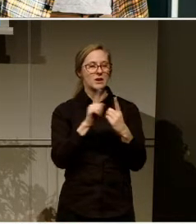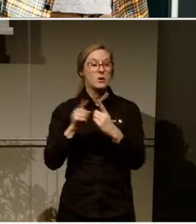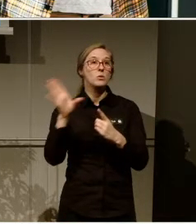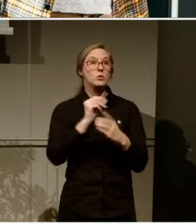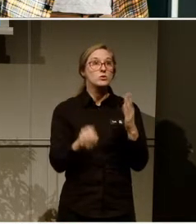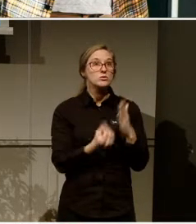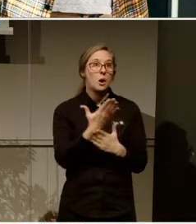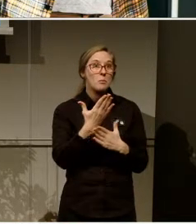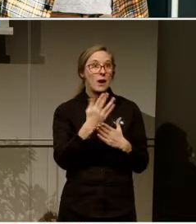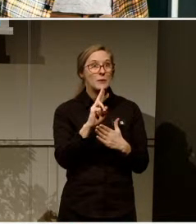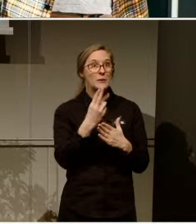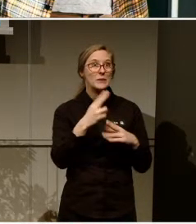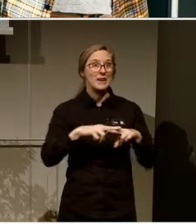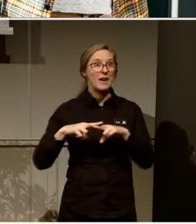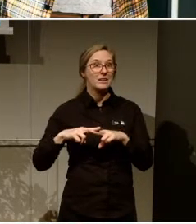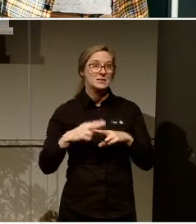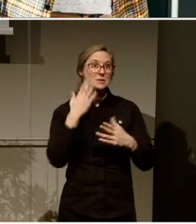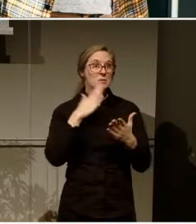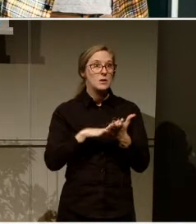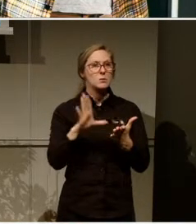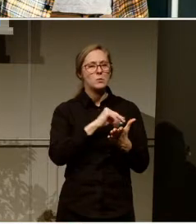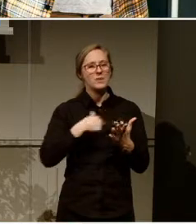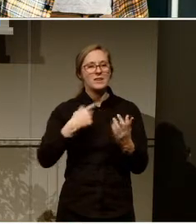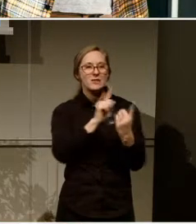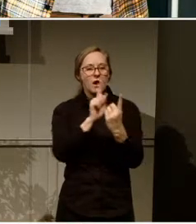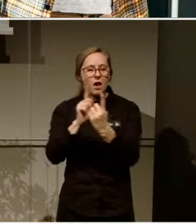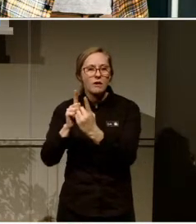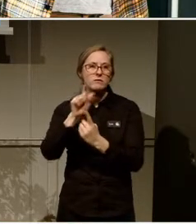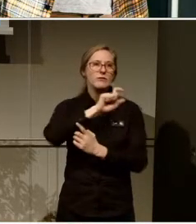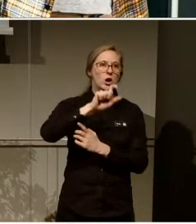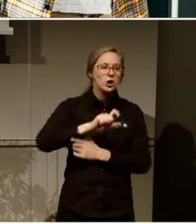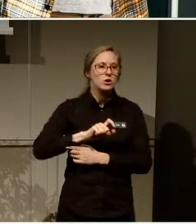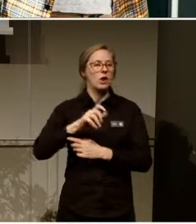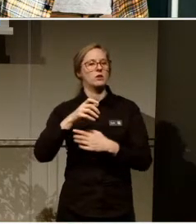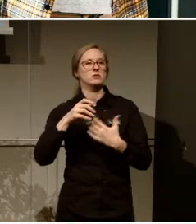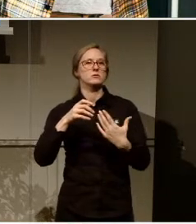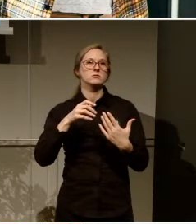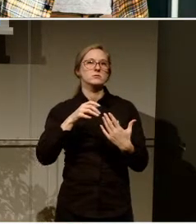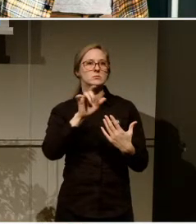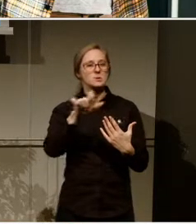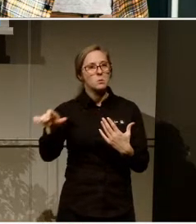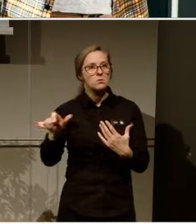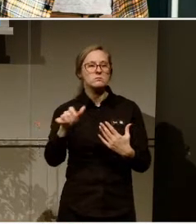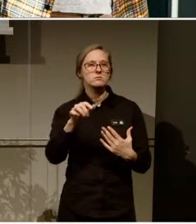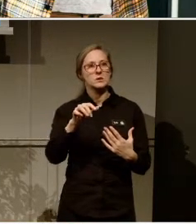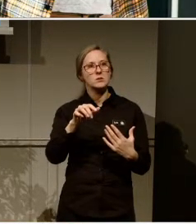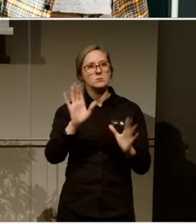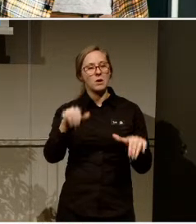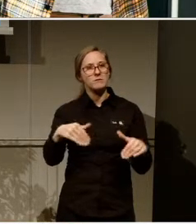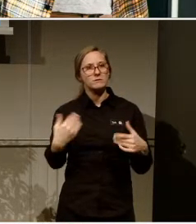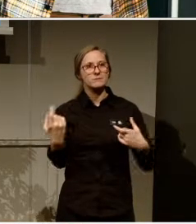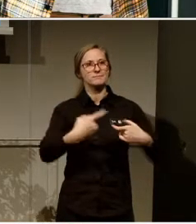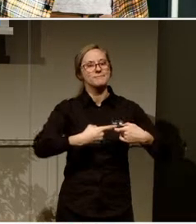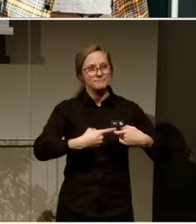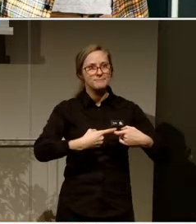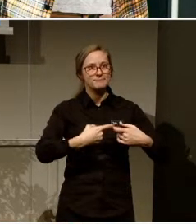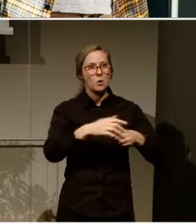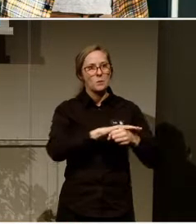lägesbilderna har vi träffat väldigt många aktörer som vi ser som har berörts av de här olika